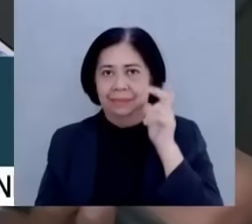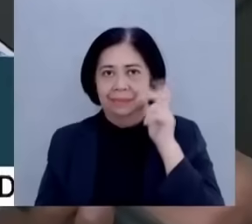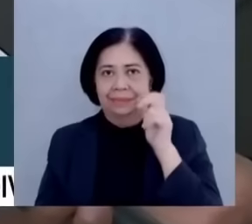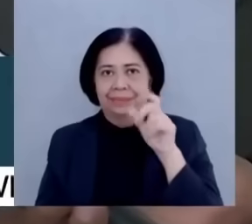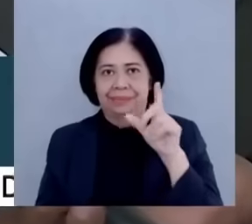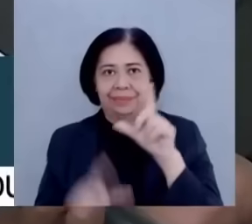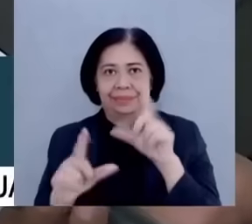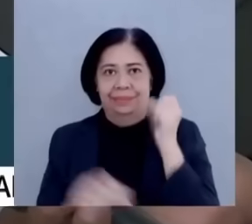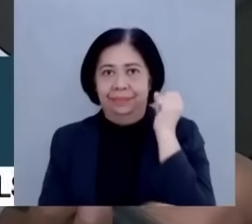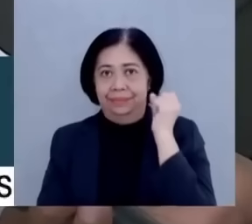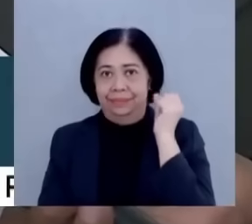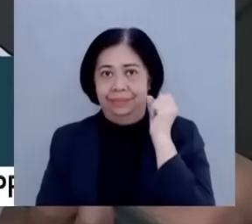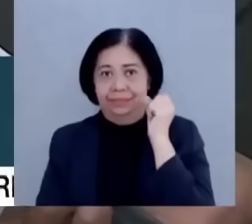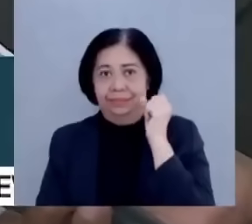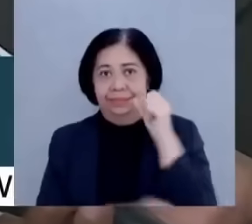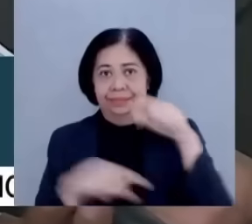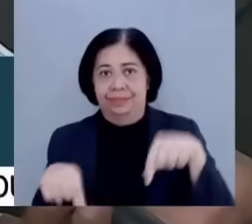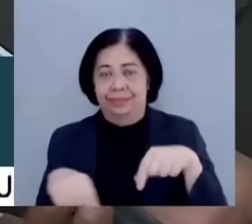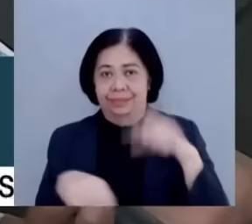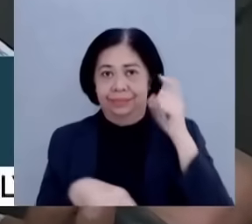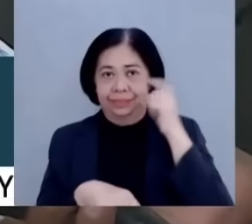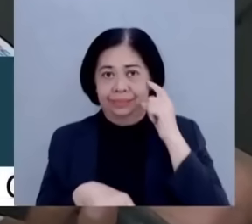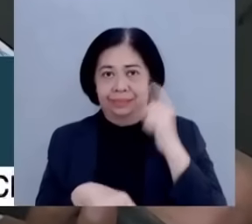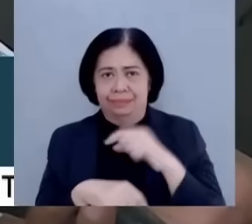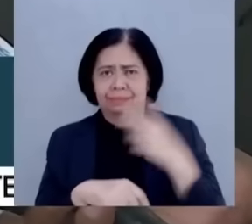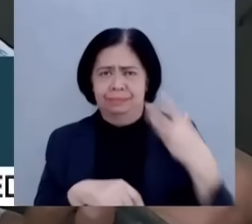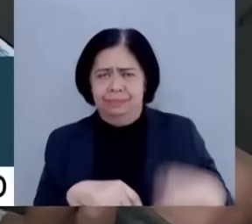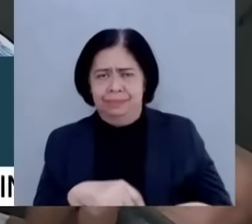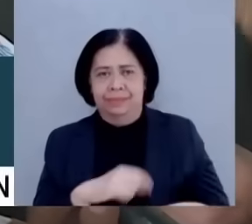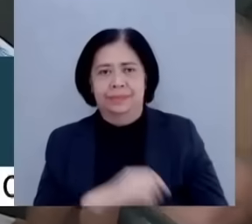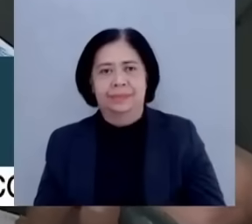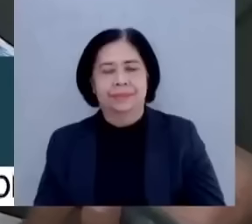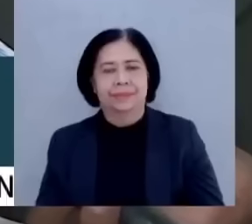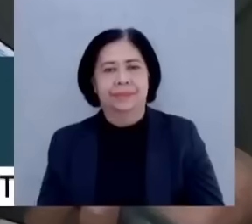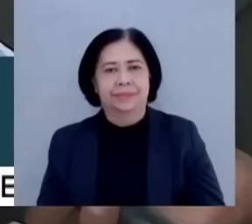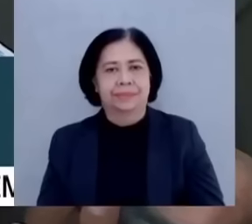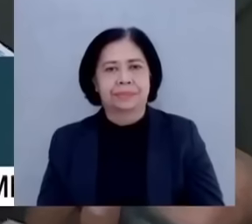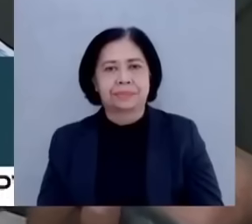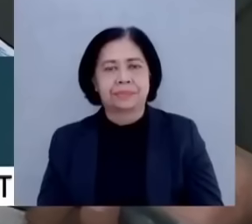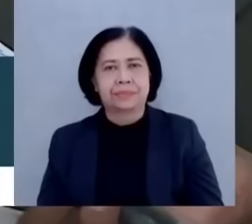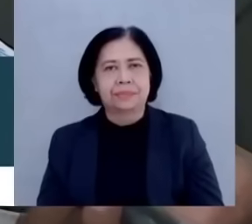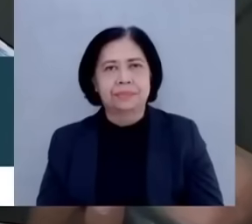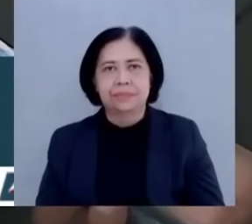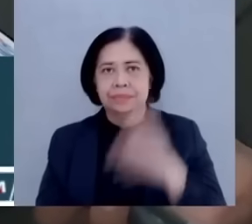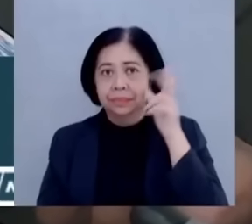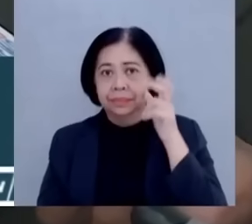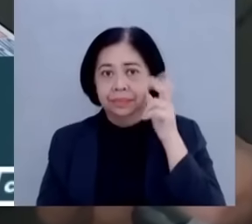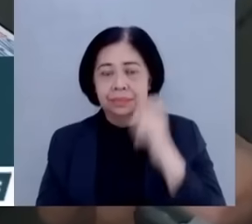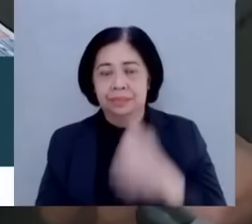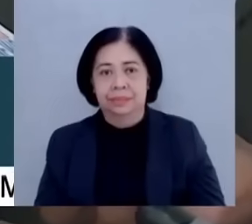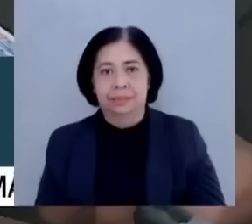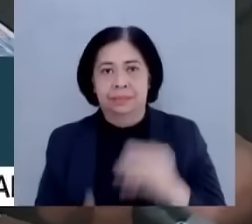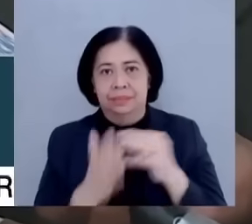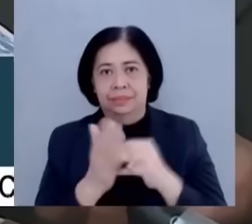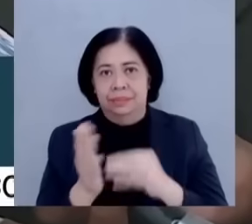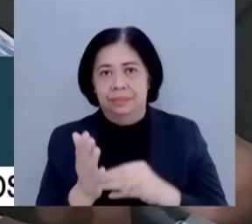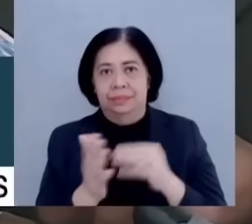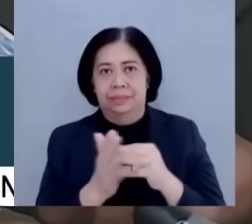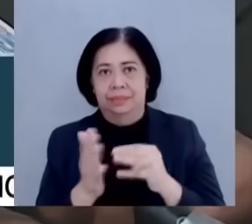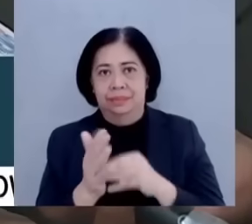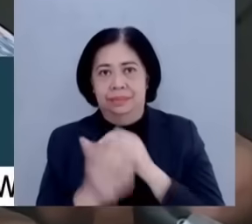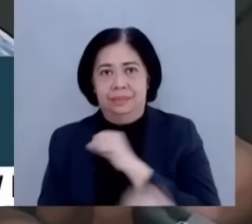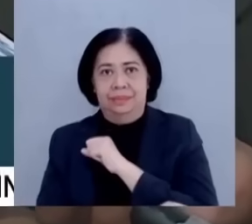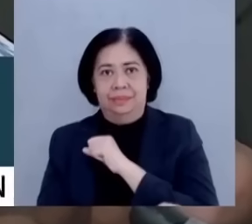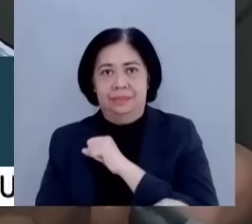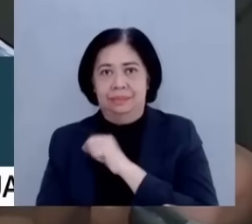nakawan dito sa ating gobyerno. Corruption in government. Naririnig nyo ba na millions ang ninanakaw? Hindi,